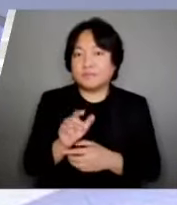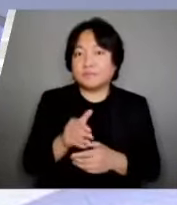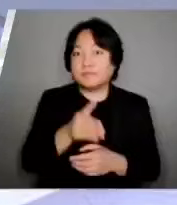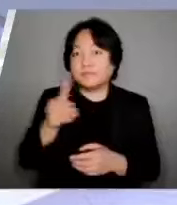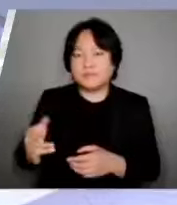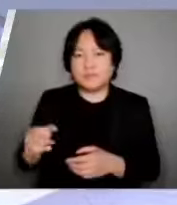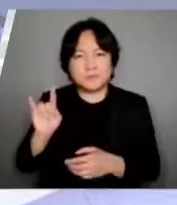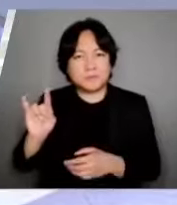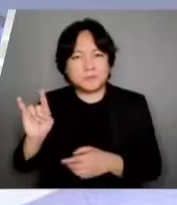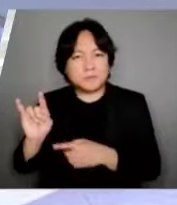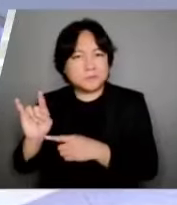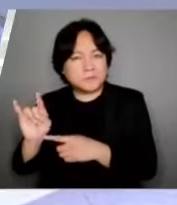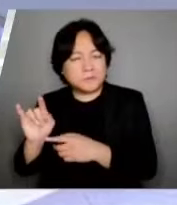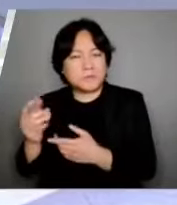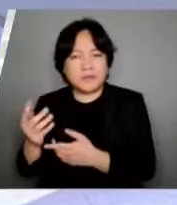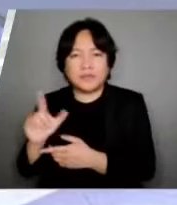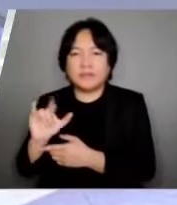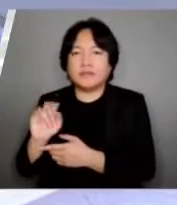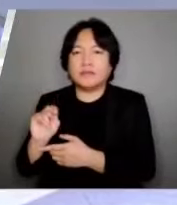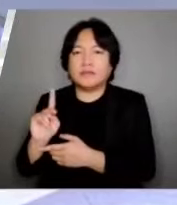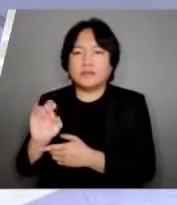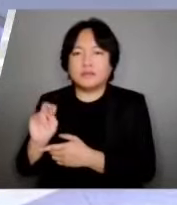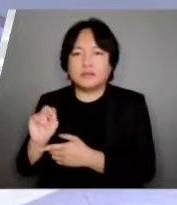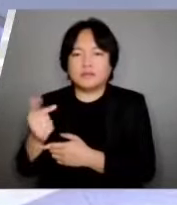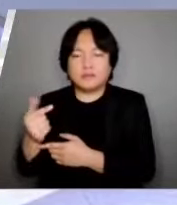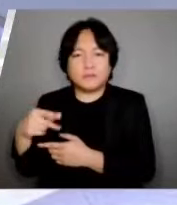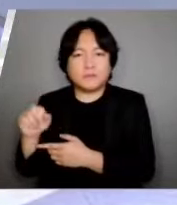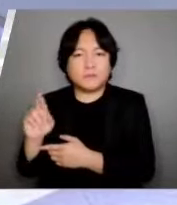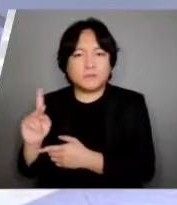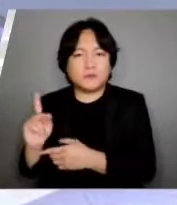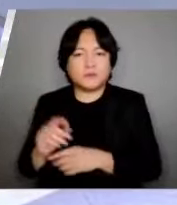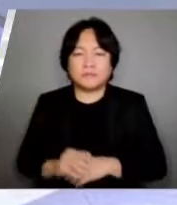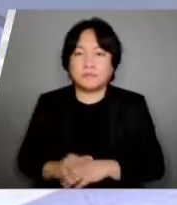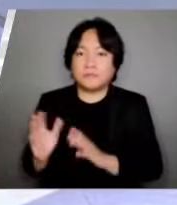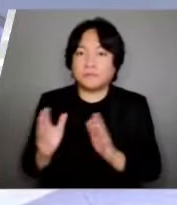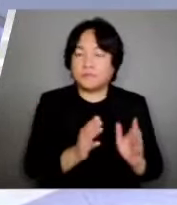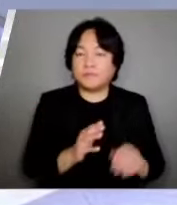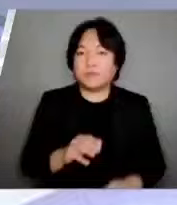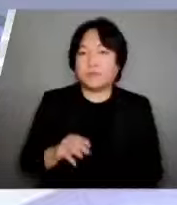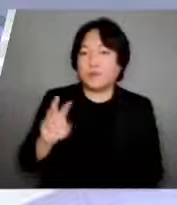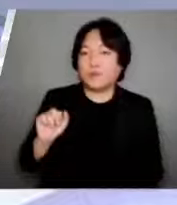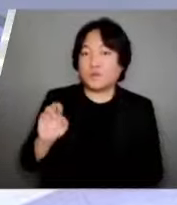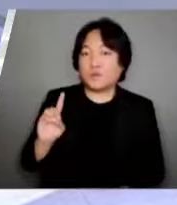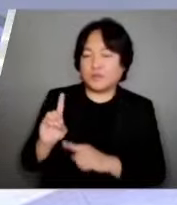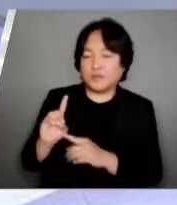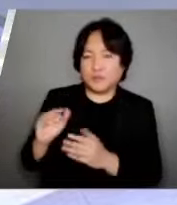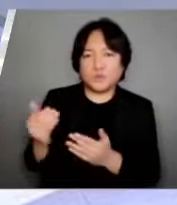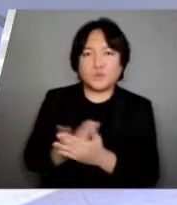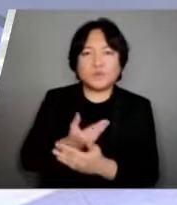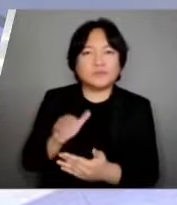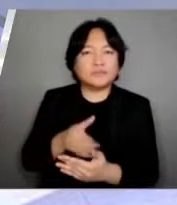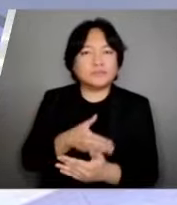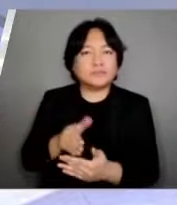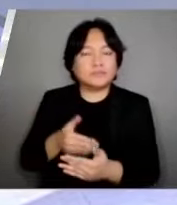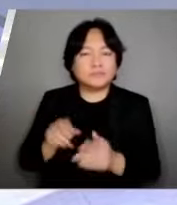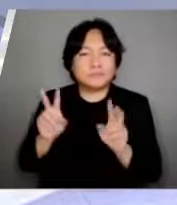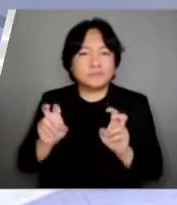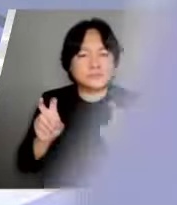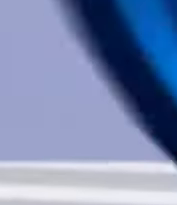Upbeat at fun-filled naman ang handog ni Jillian Ward sa kanyang latest single na Be All Mine. Narito ang showbiz saksi ni